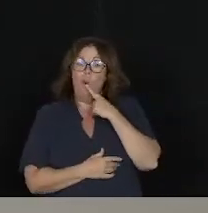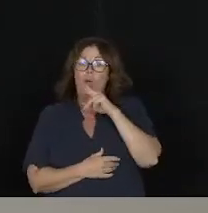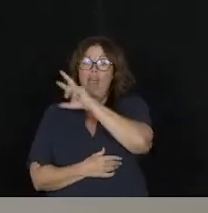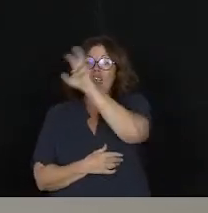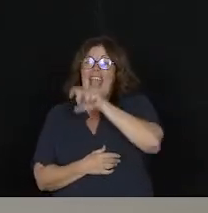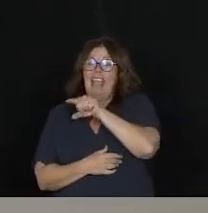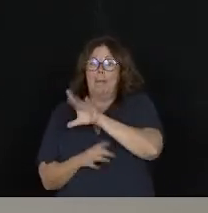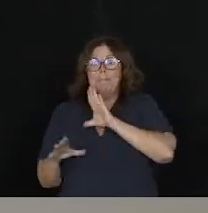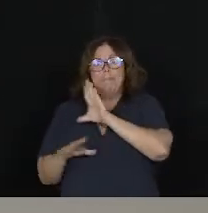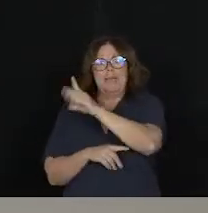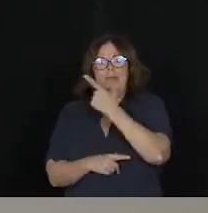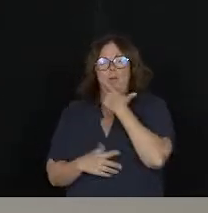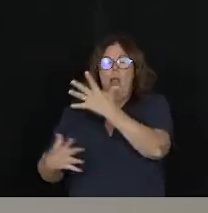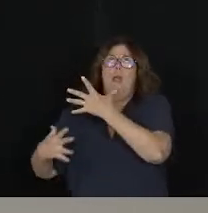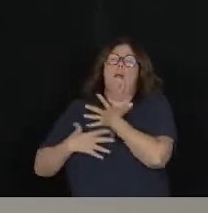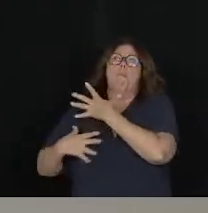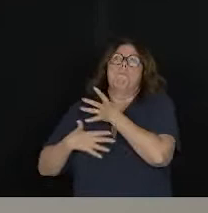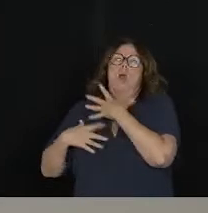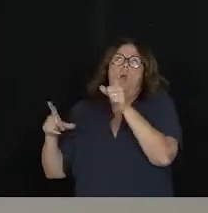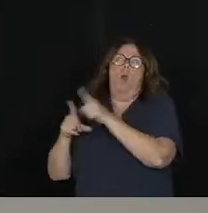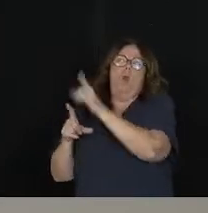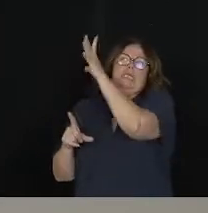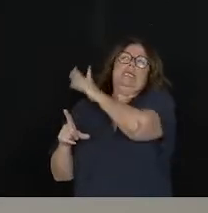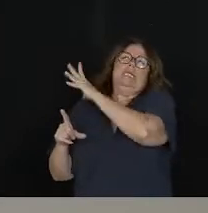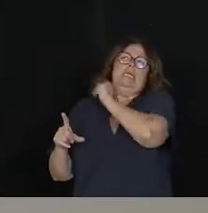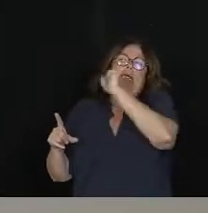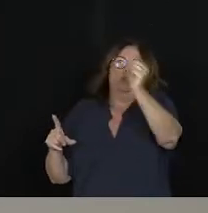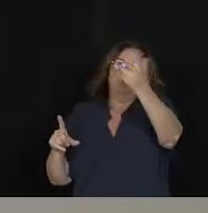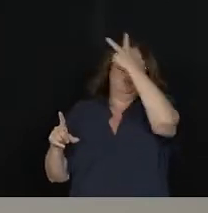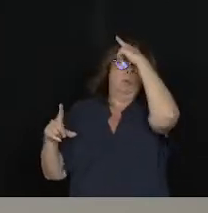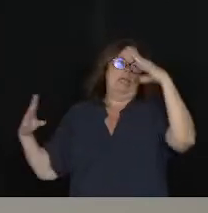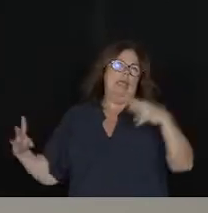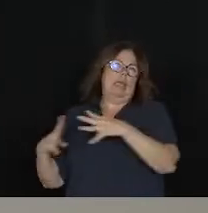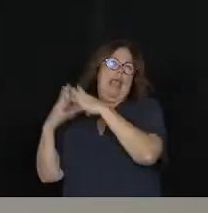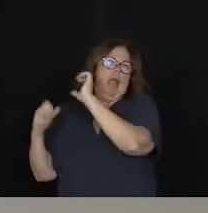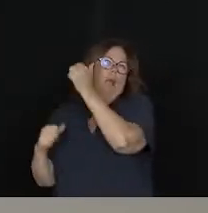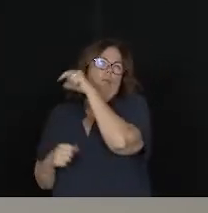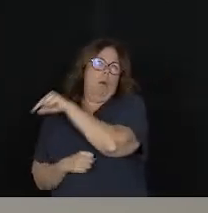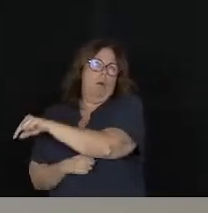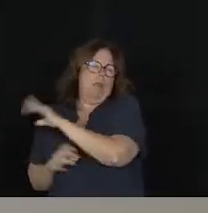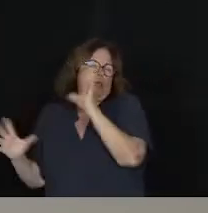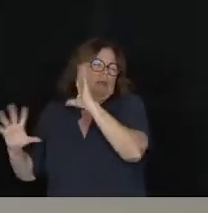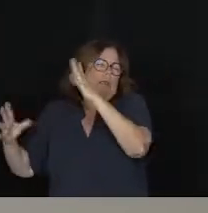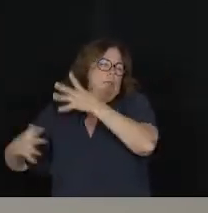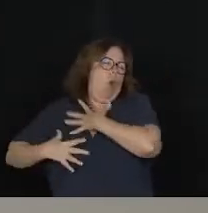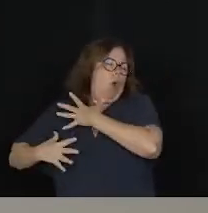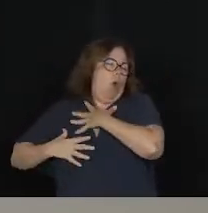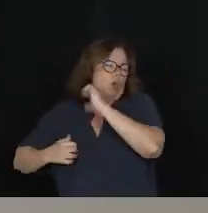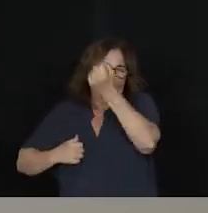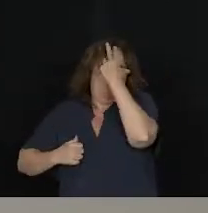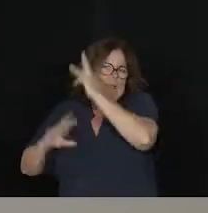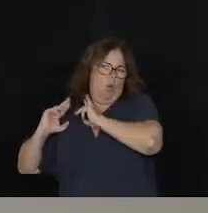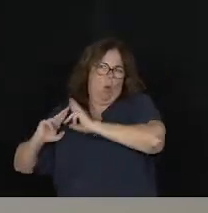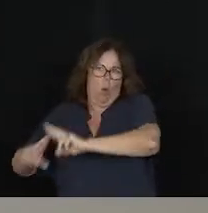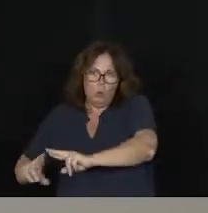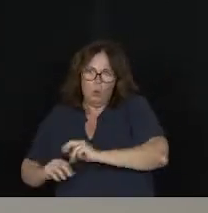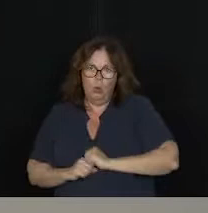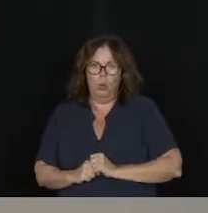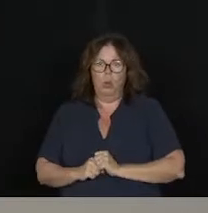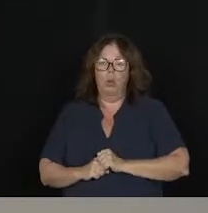passé, une sorte de hantise de ce qui s'est passé entre 1914 et 1918. Hitler est obsédé par le fait